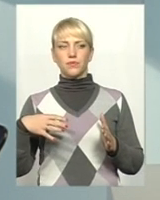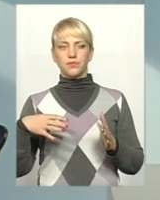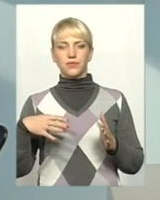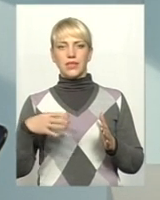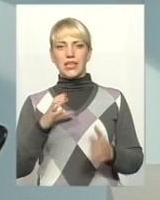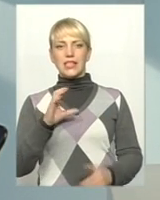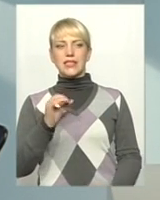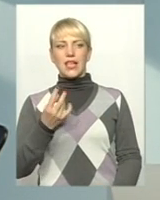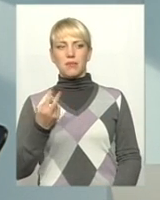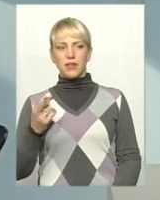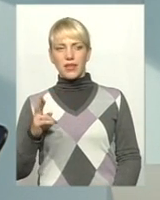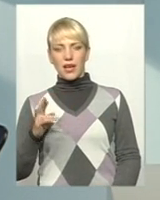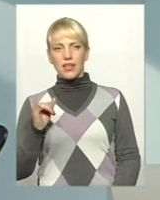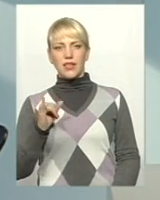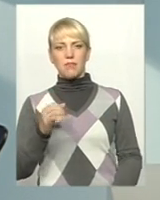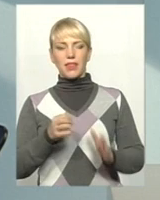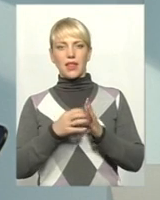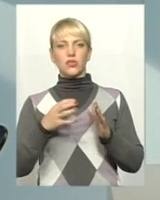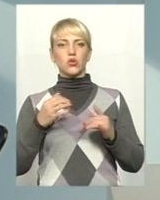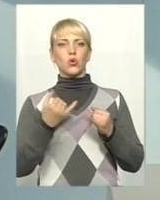15 серпня, 15 жовтня